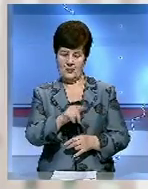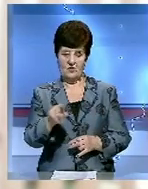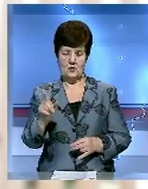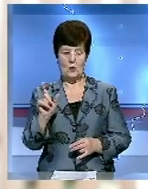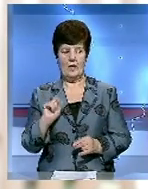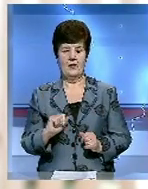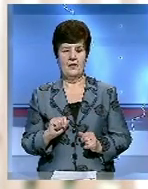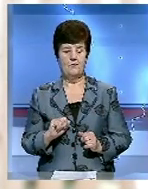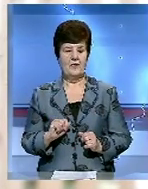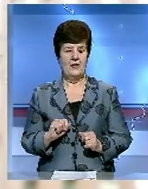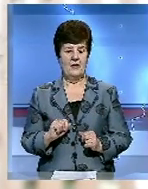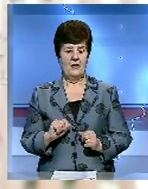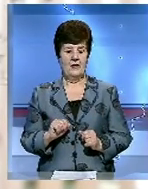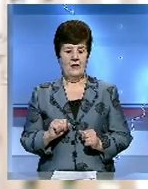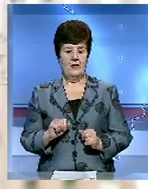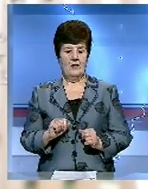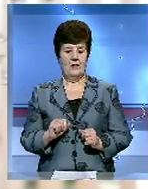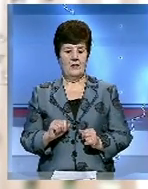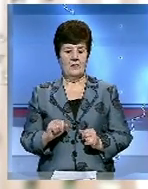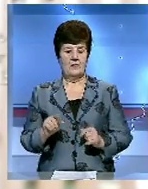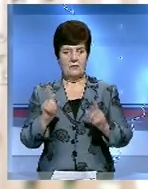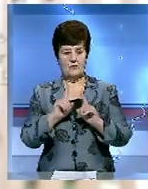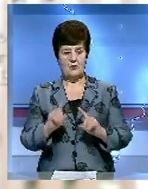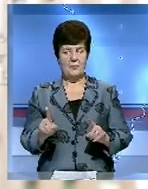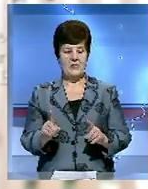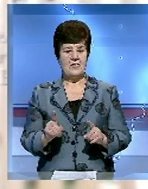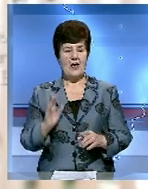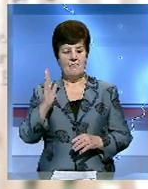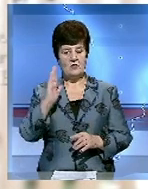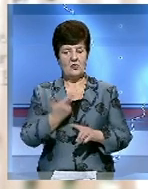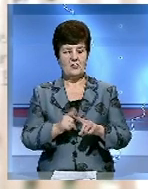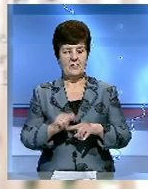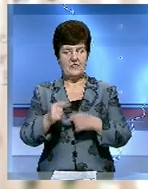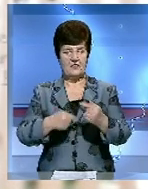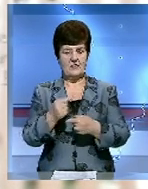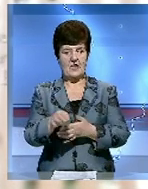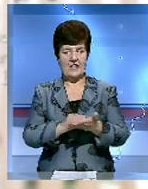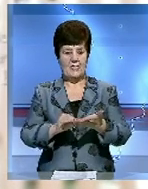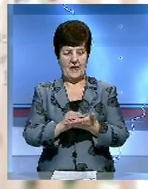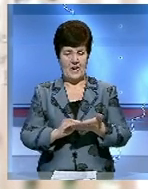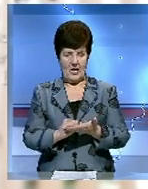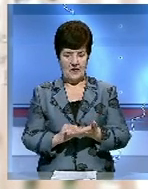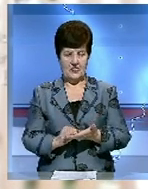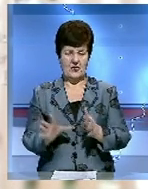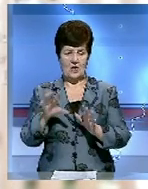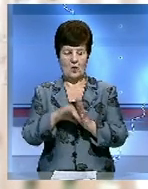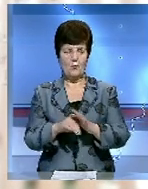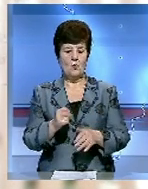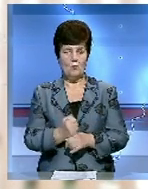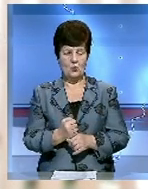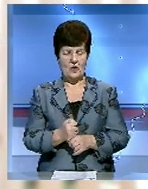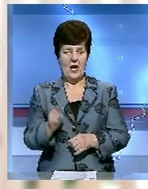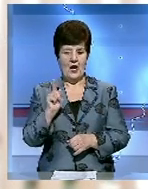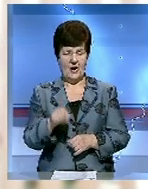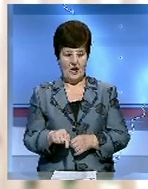fi deosebit de avantajos ca aceste generații să fie antrenate în câmpul muncii, ca pe de o